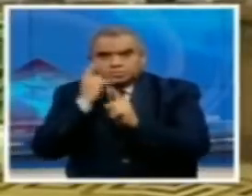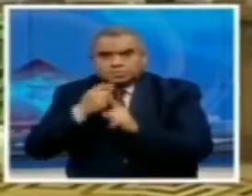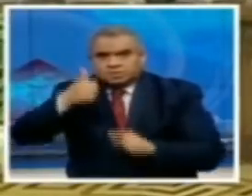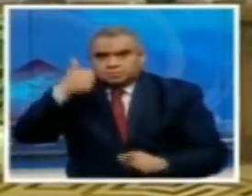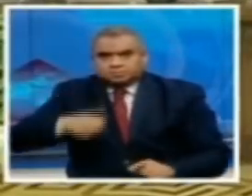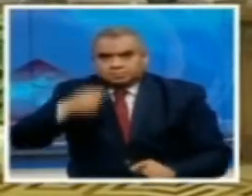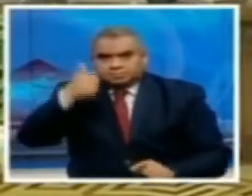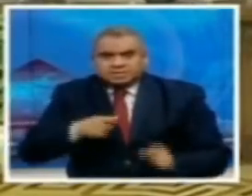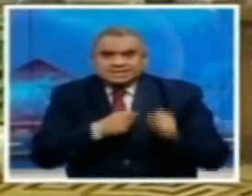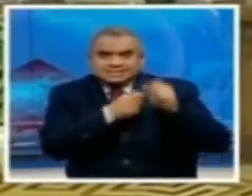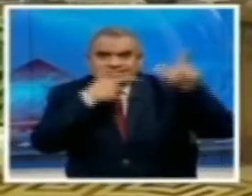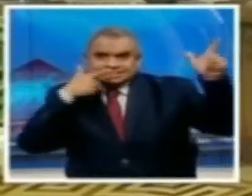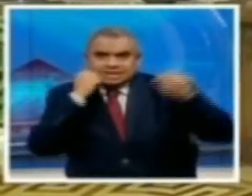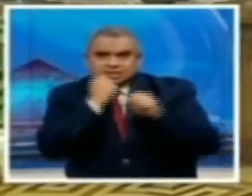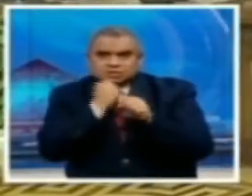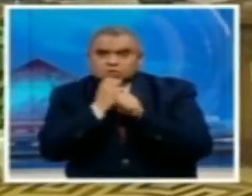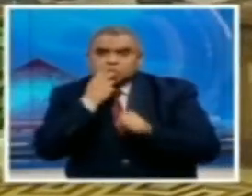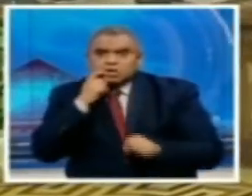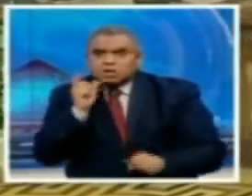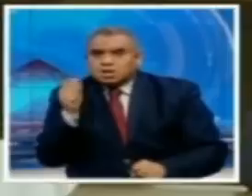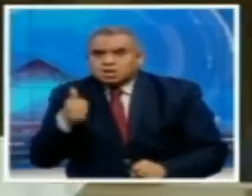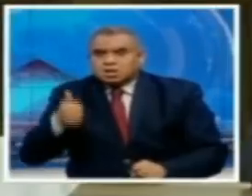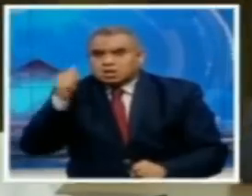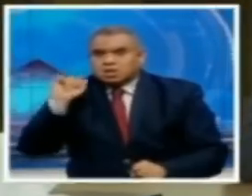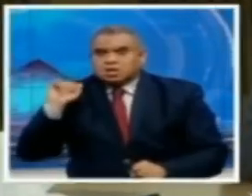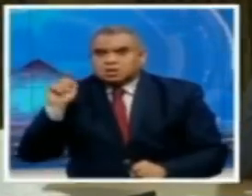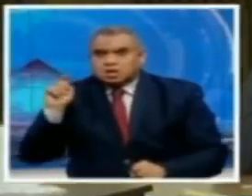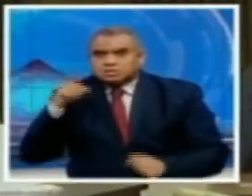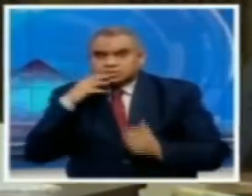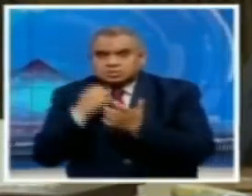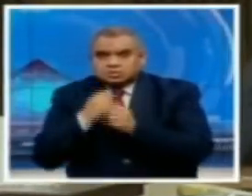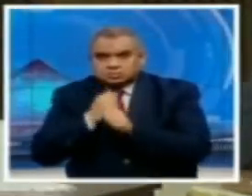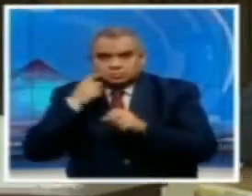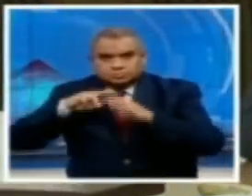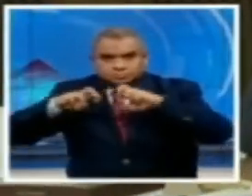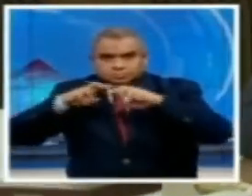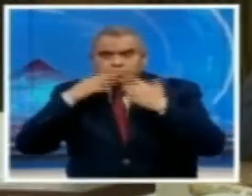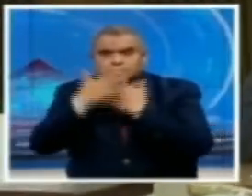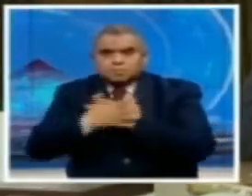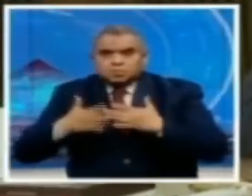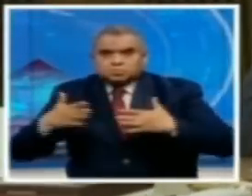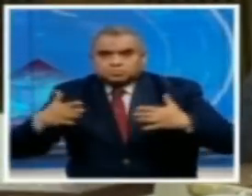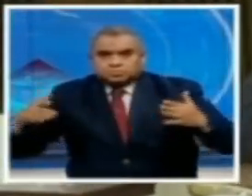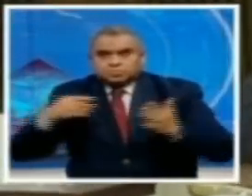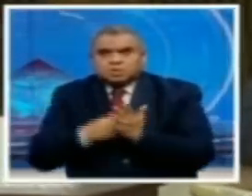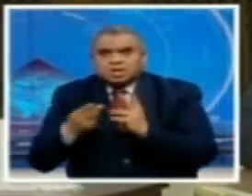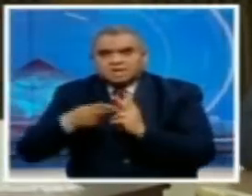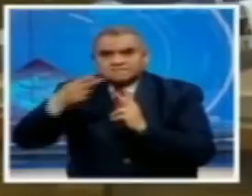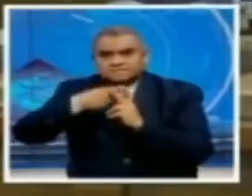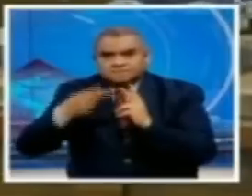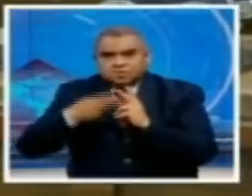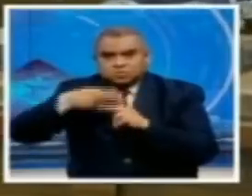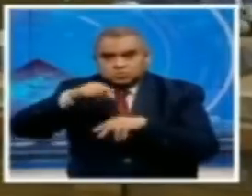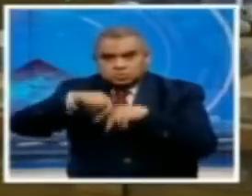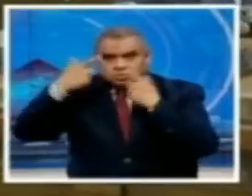بالمستثمرين السياحيين ناصر عبد اللطيف ونادر هشام علي لمتابعة عدد من مشروعات التوسعات الفندقية